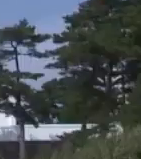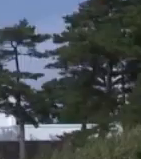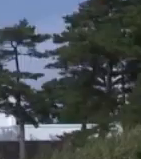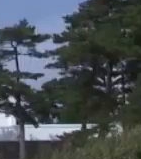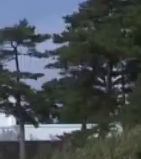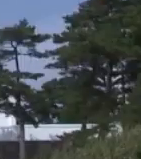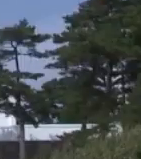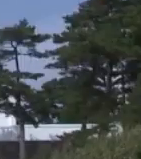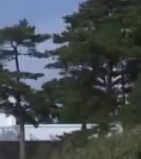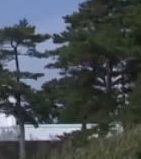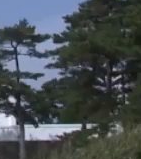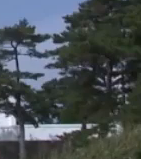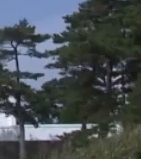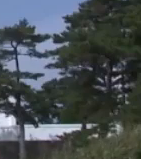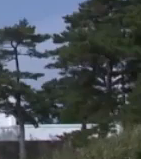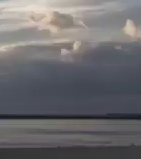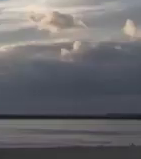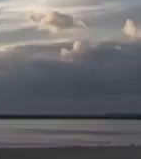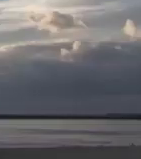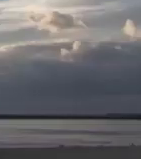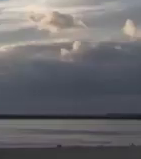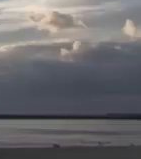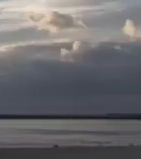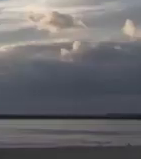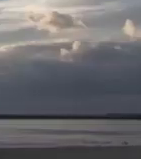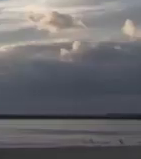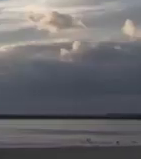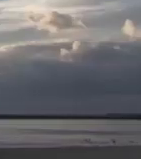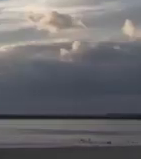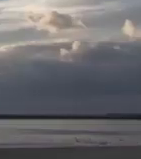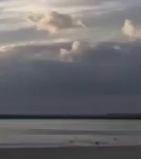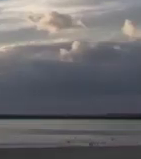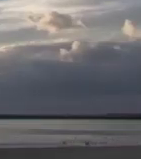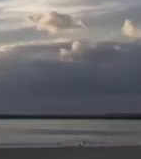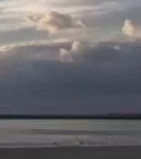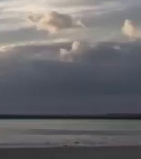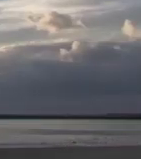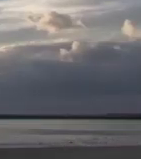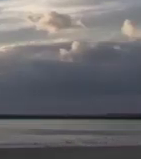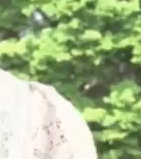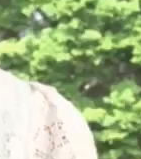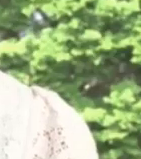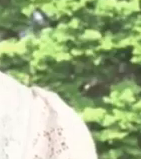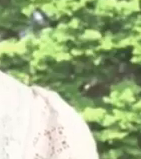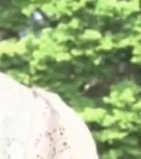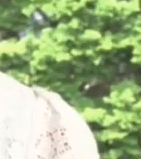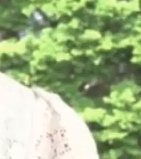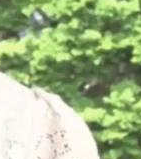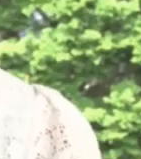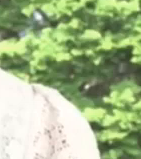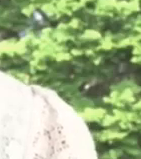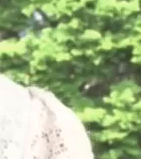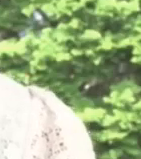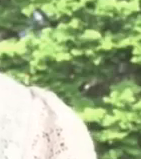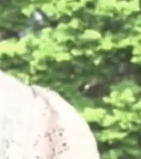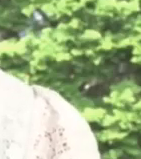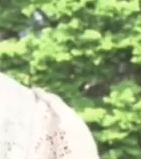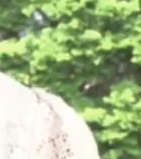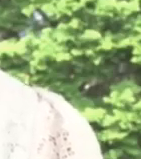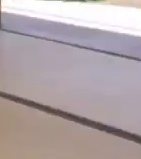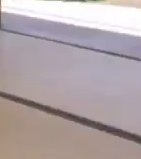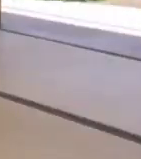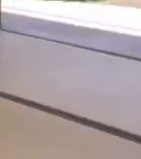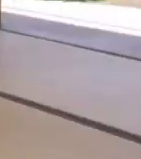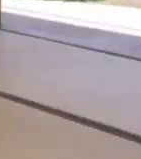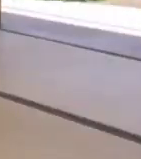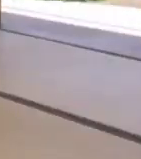しいっていうのはないんですけど、とにかくこの場所に来て、この出雲の空気を感じて、おいしいお水を飲んでほしいなと思います